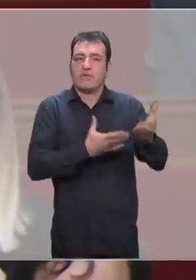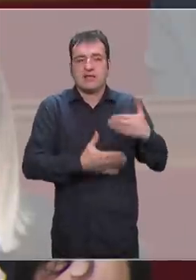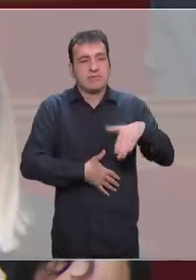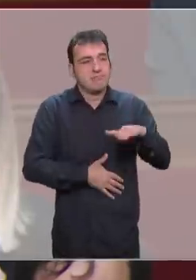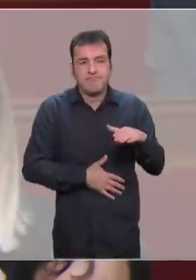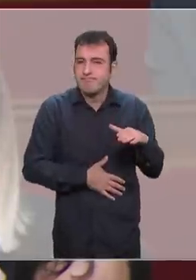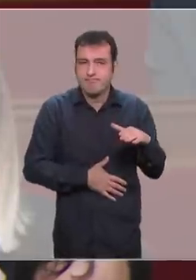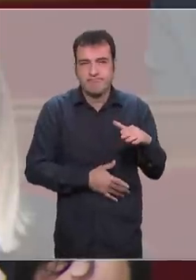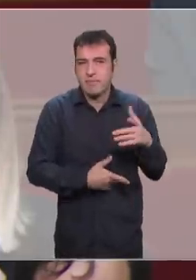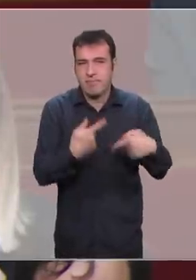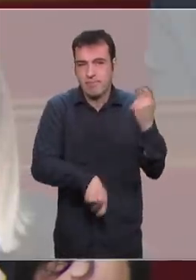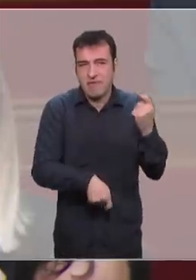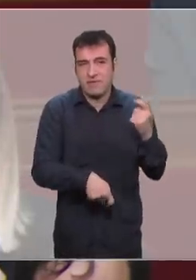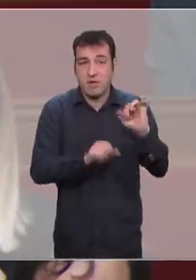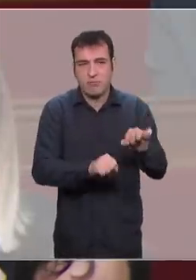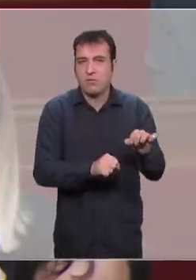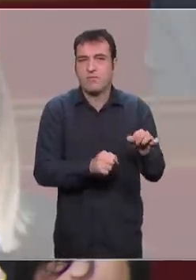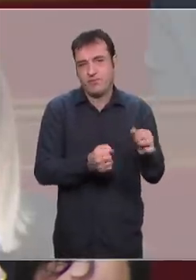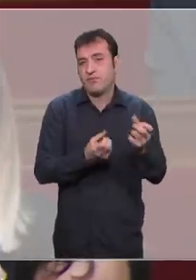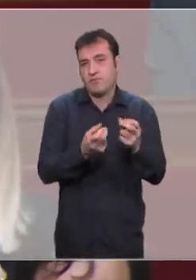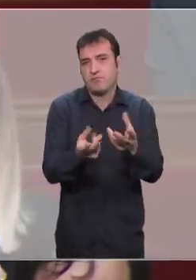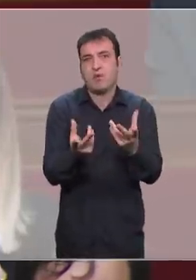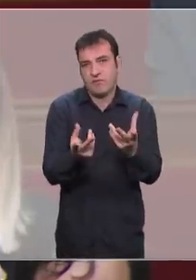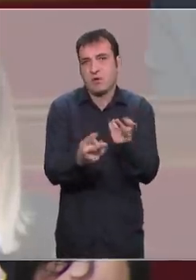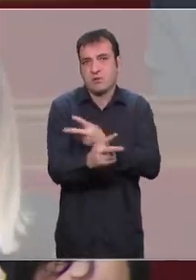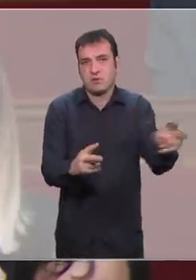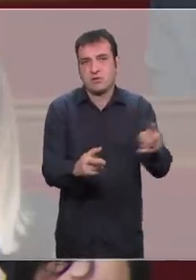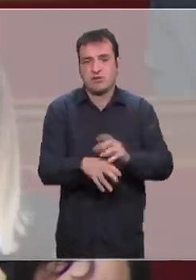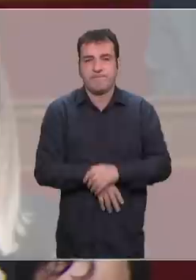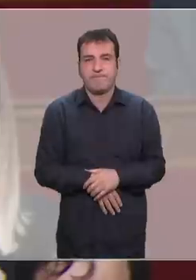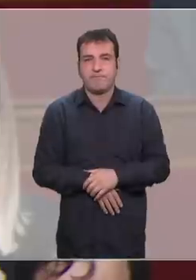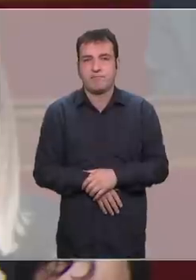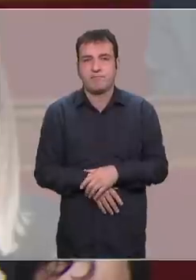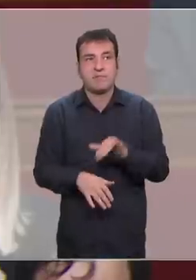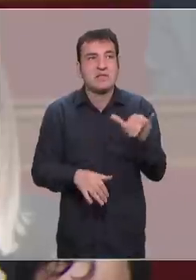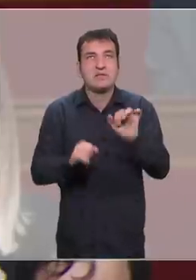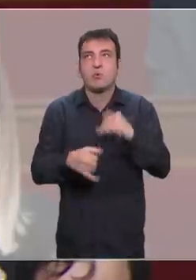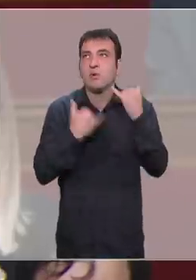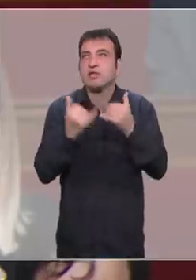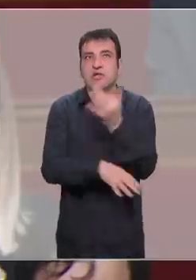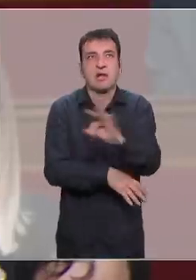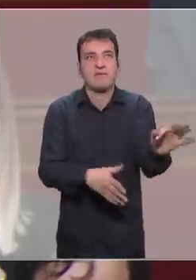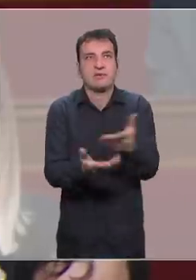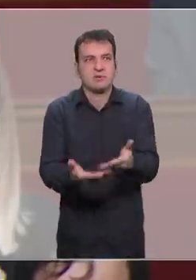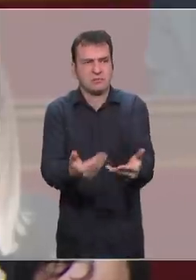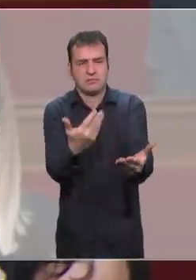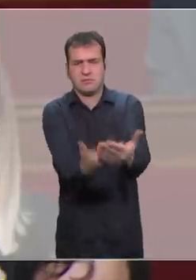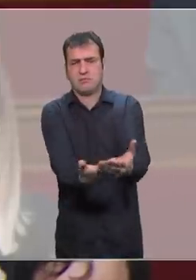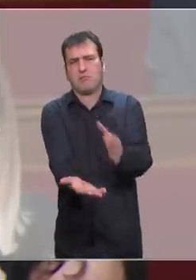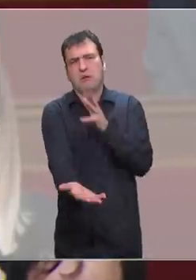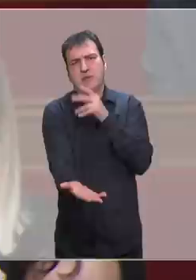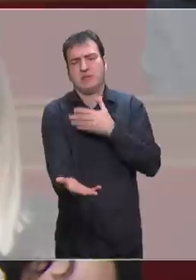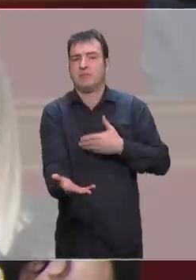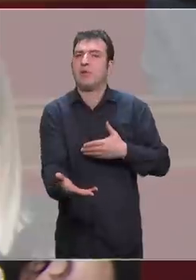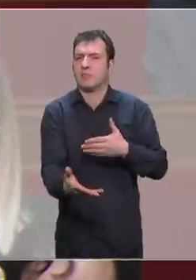inadaptés, quitte à mettre leur vie en danger. Qui aurait pu imaginer que la France finirait dans cet état ? Notre pays, qui pendant des